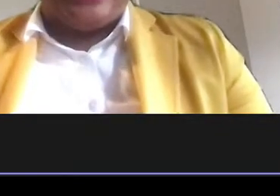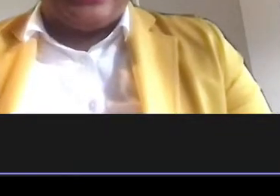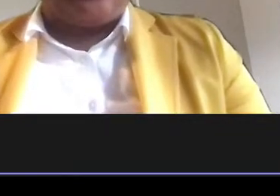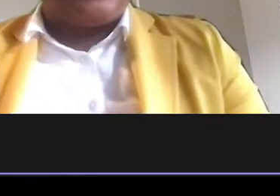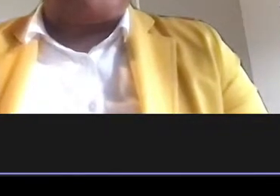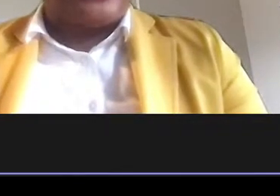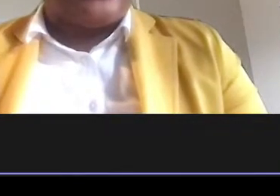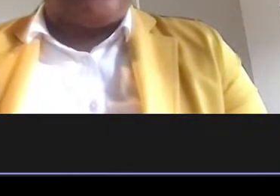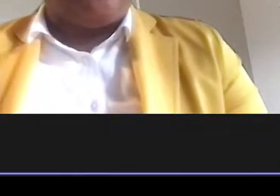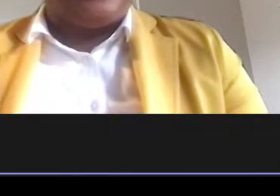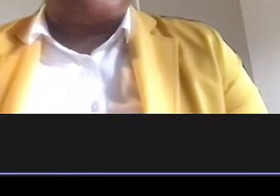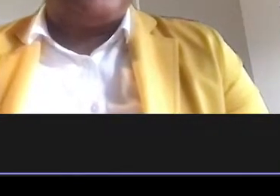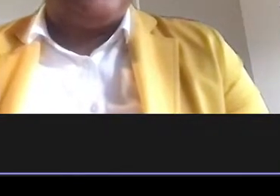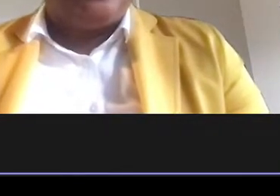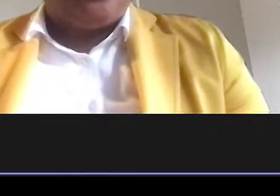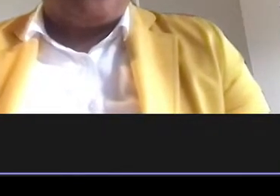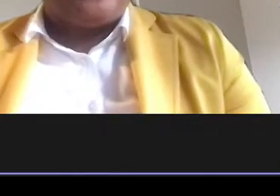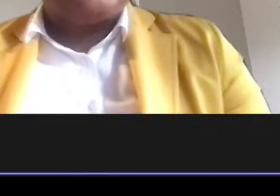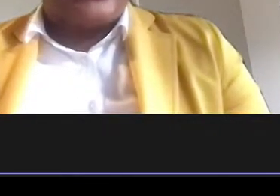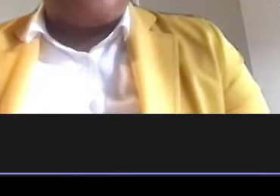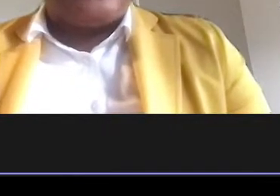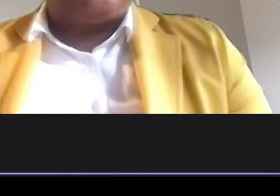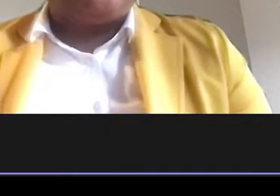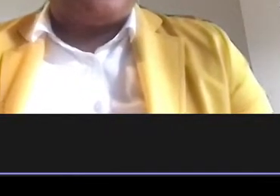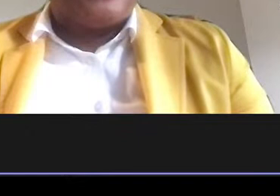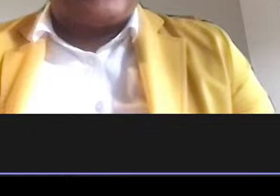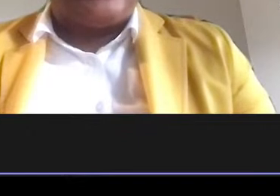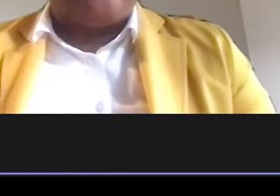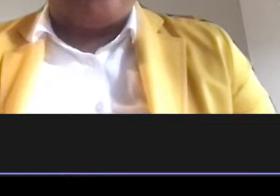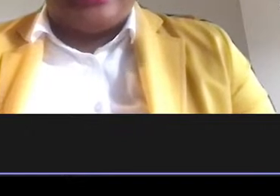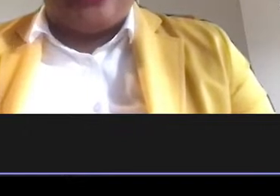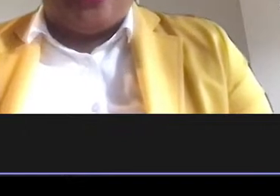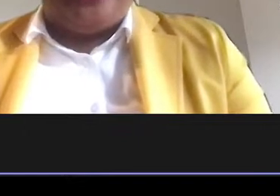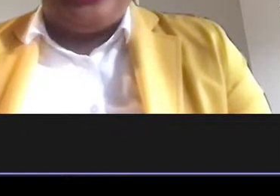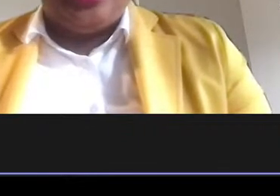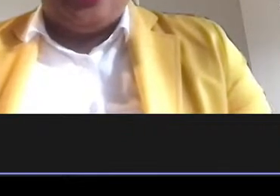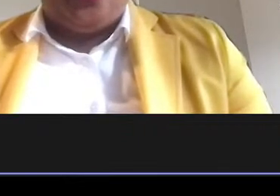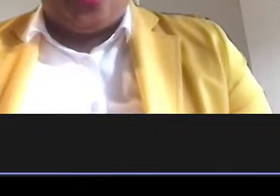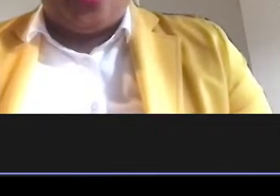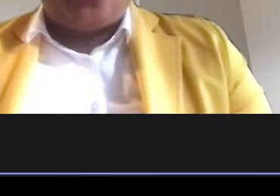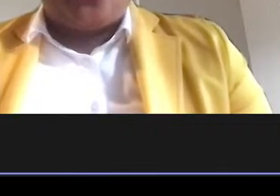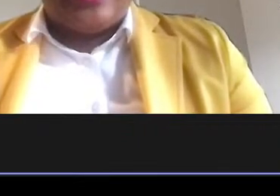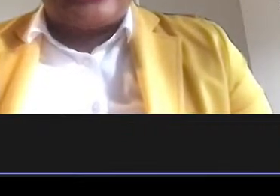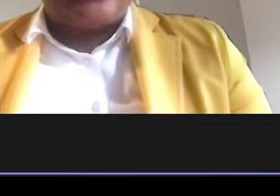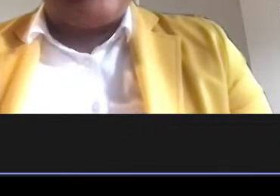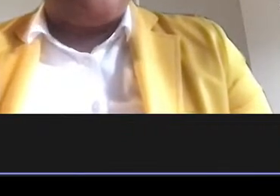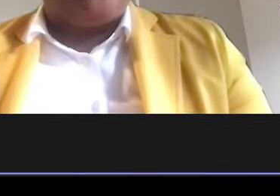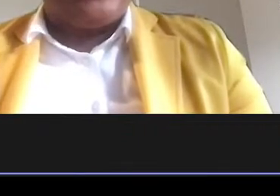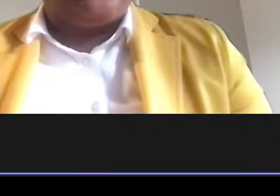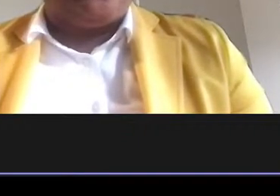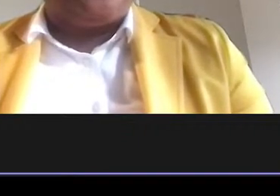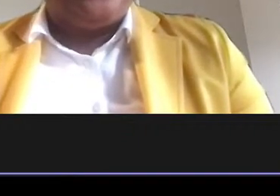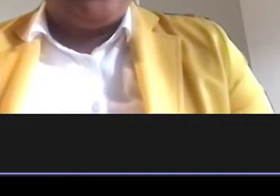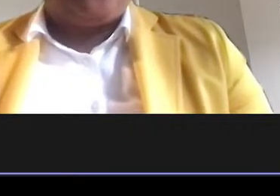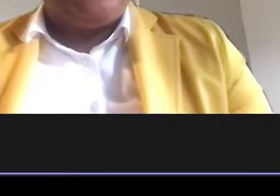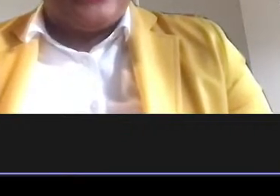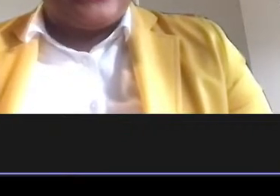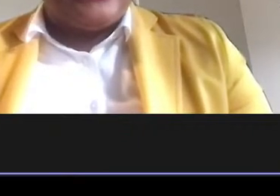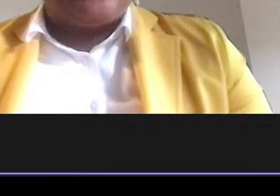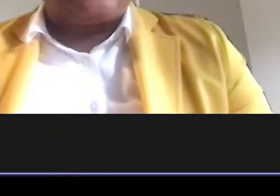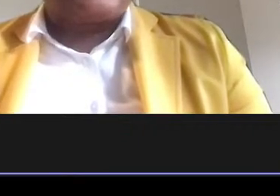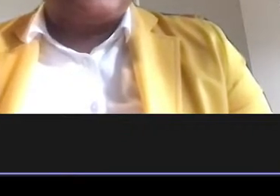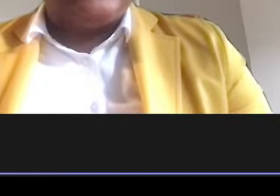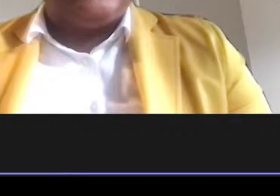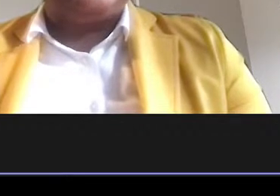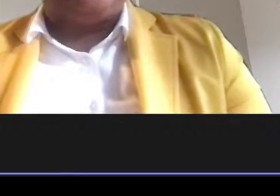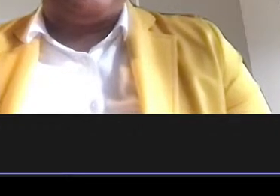engaqiniswa laphaya kumasipala ombaxa. Okwenza abantu bakhe noma yikuphi. Lokhu kwakha noma yikuphi